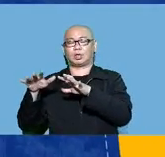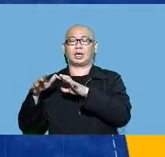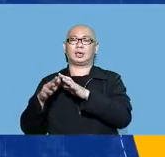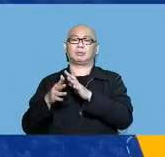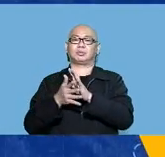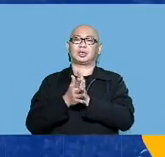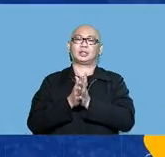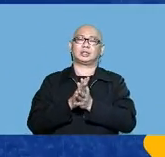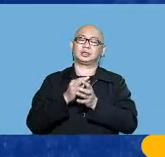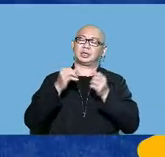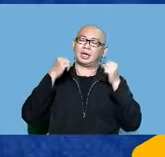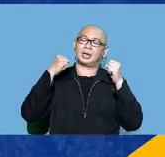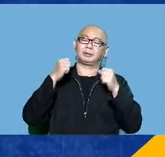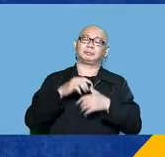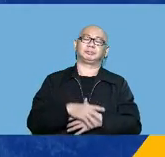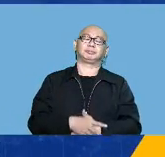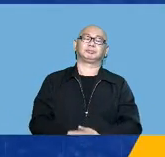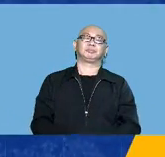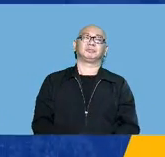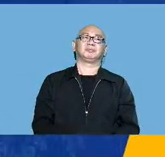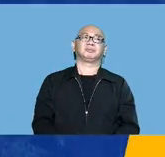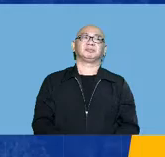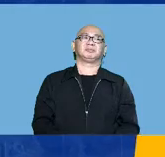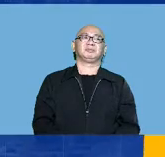menjadi lebih sehat seperti itu.